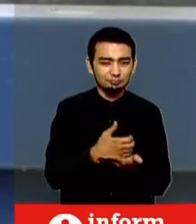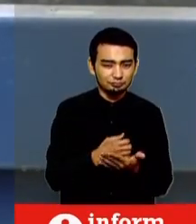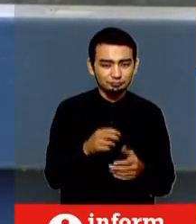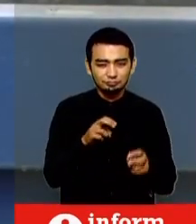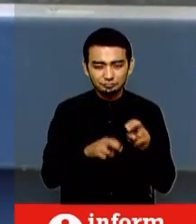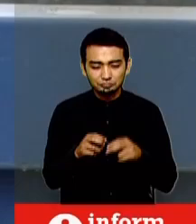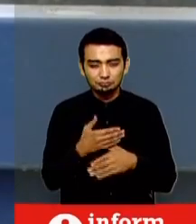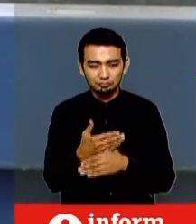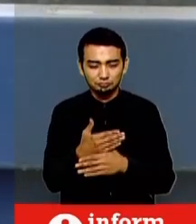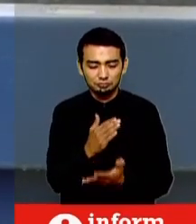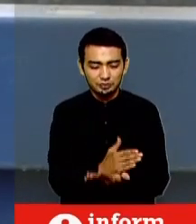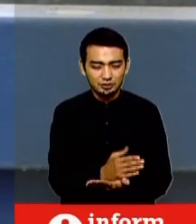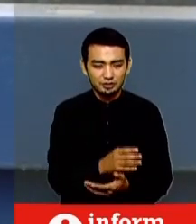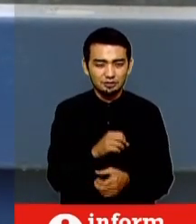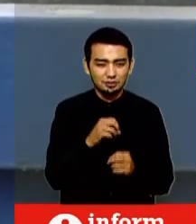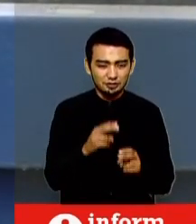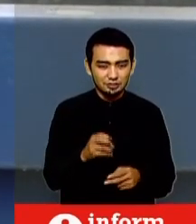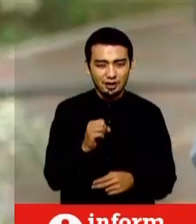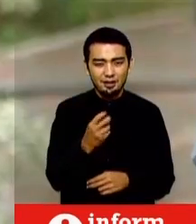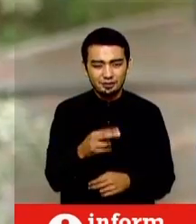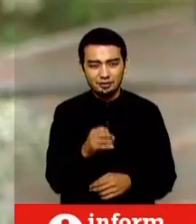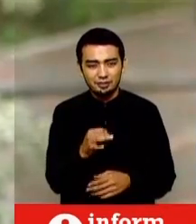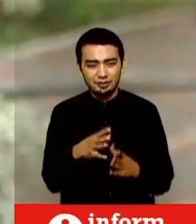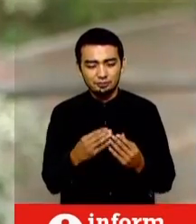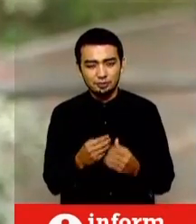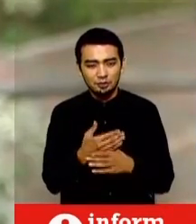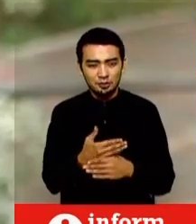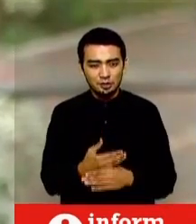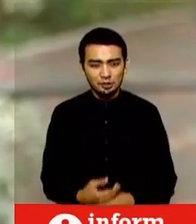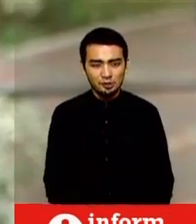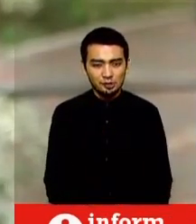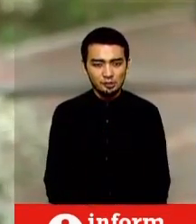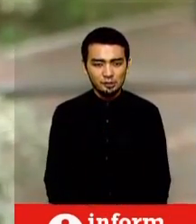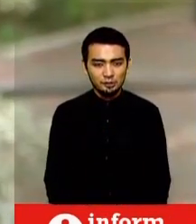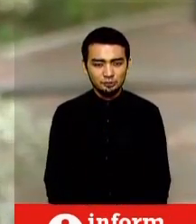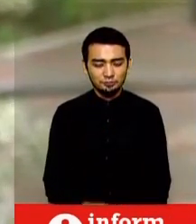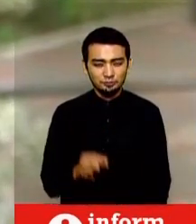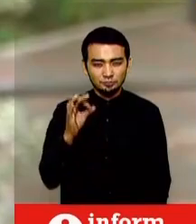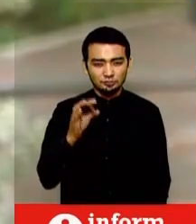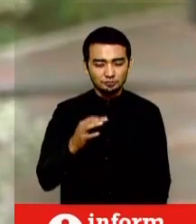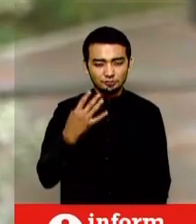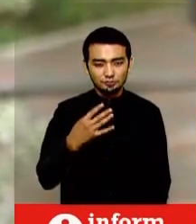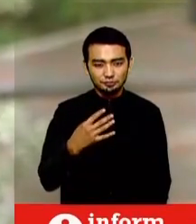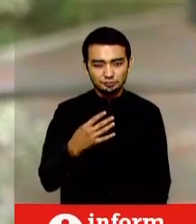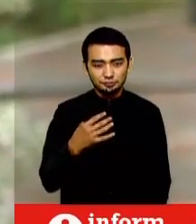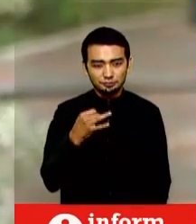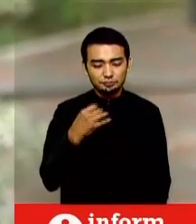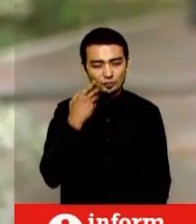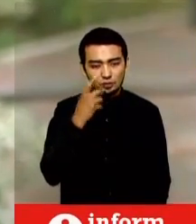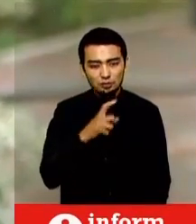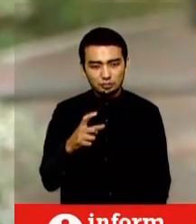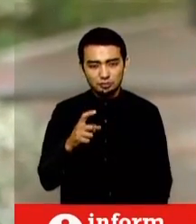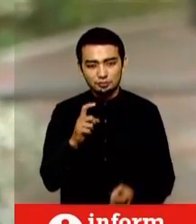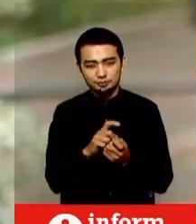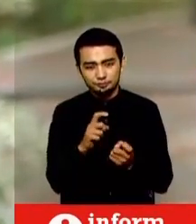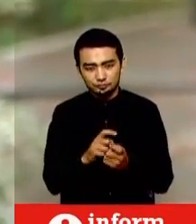организовывать поисковые акции и оказывают поддержку семьям. 40% – это все-таки когда люди